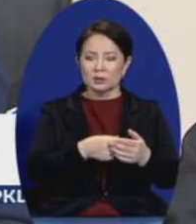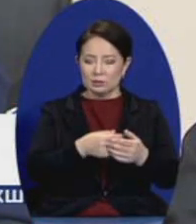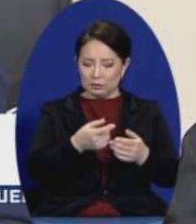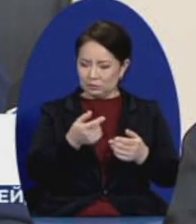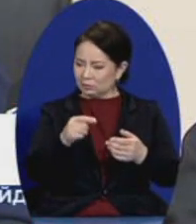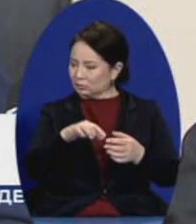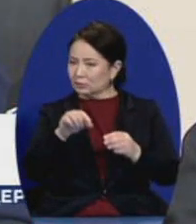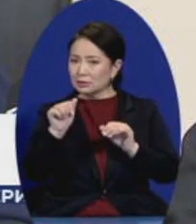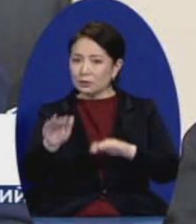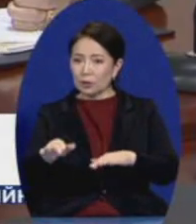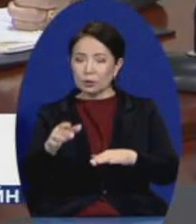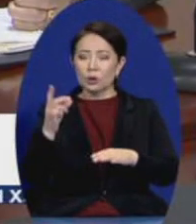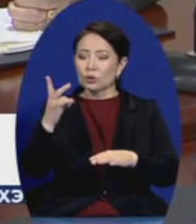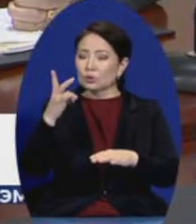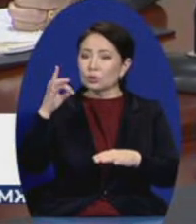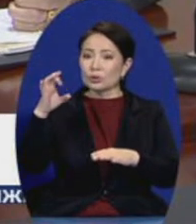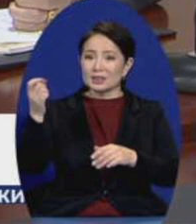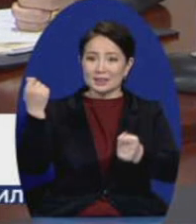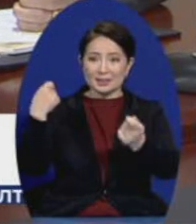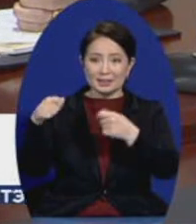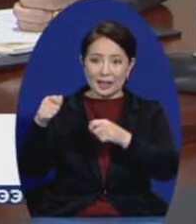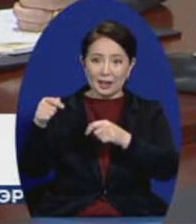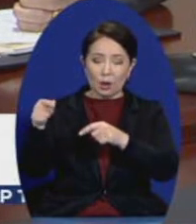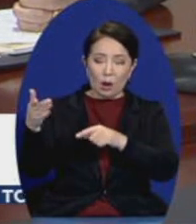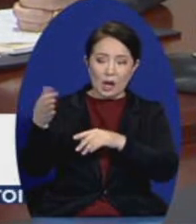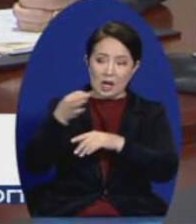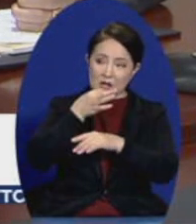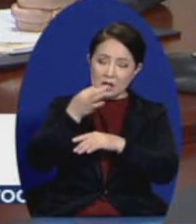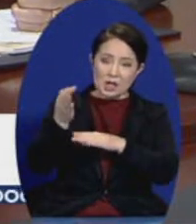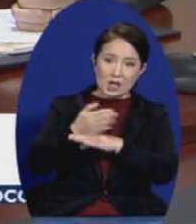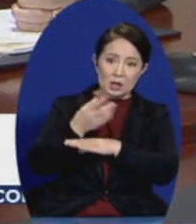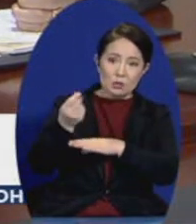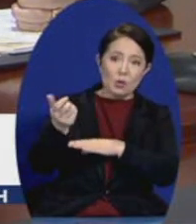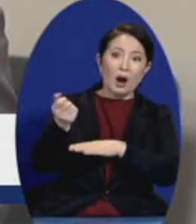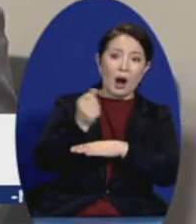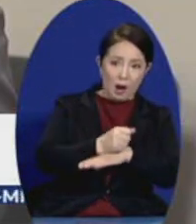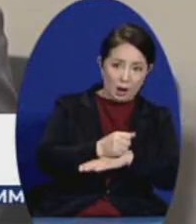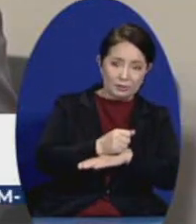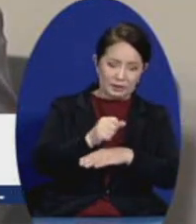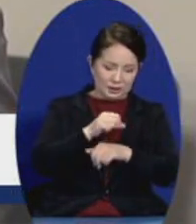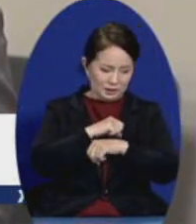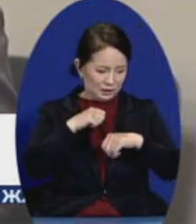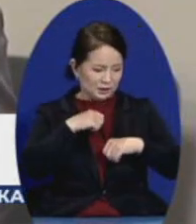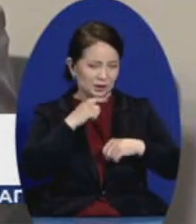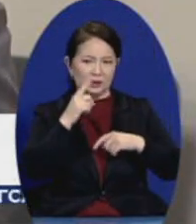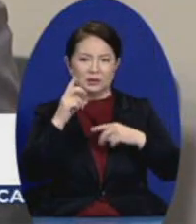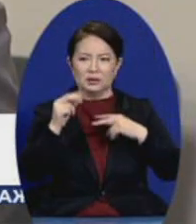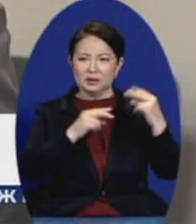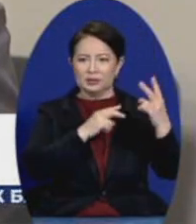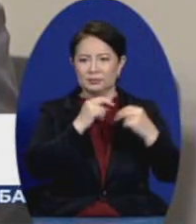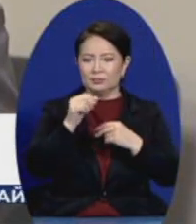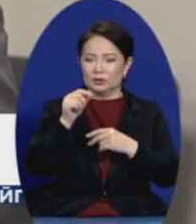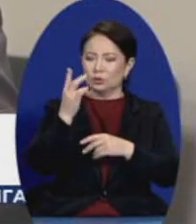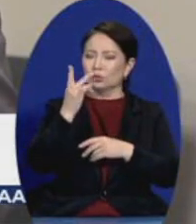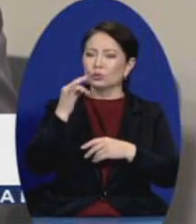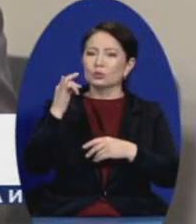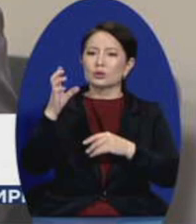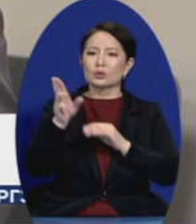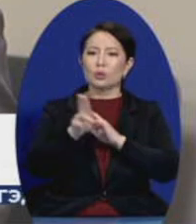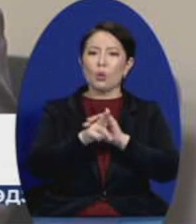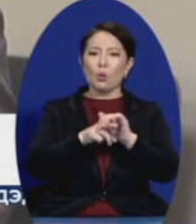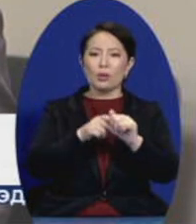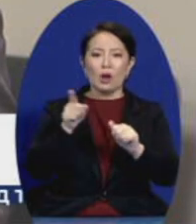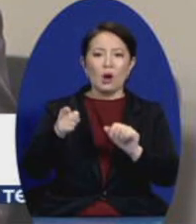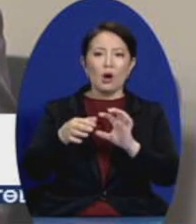борлуулах замаар санхүүжүүлсэн. За энд бас иргэд олон нийтийн дунд асуудал үүсгэхэд байгаа нүүрсний хулгай гих асуудал үүссэн